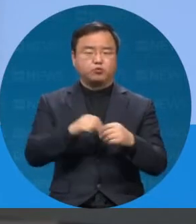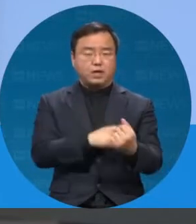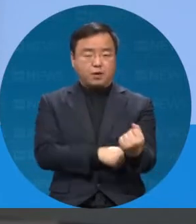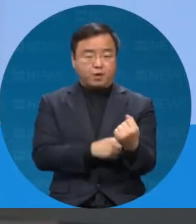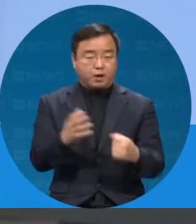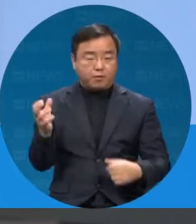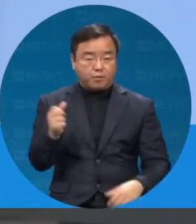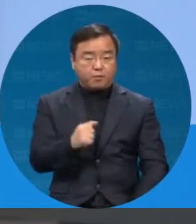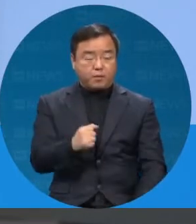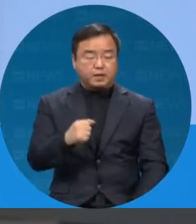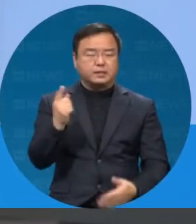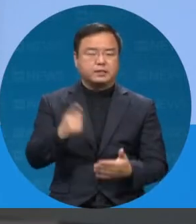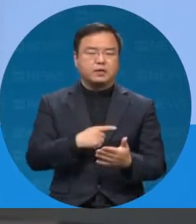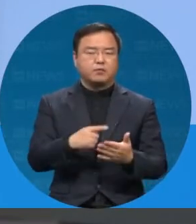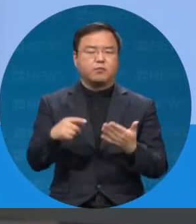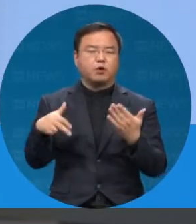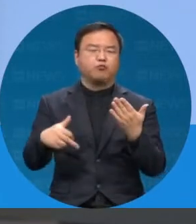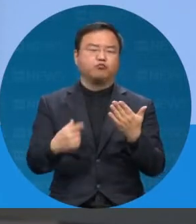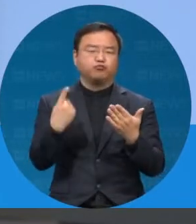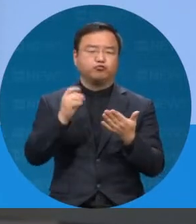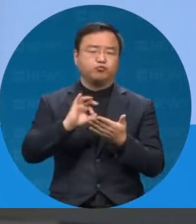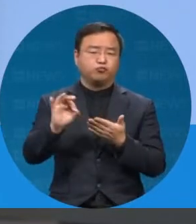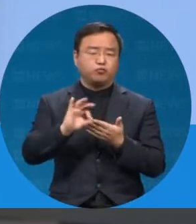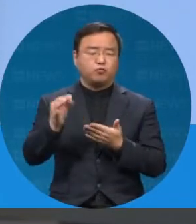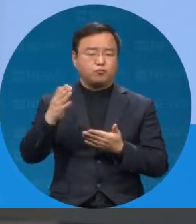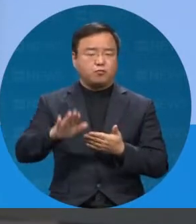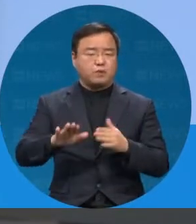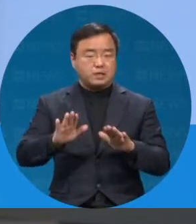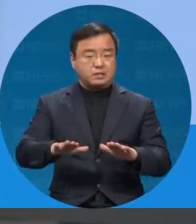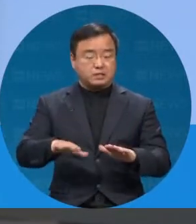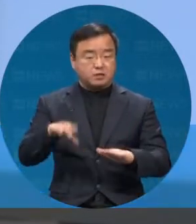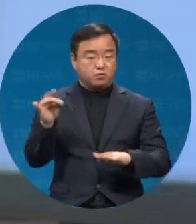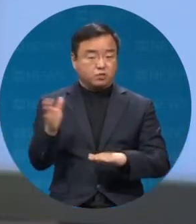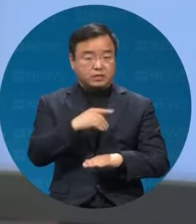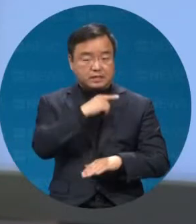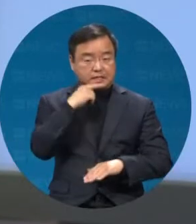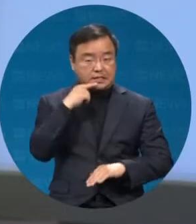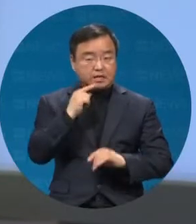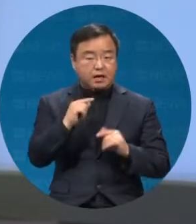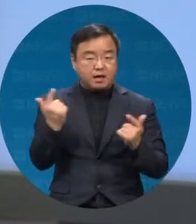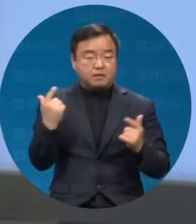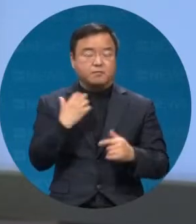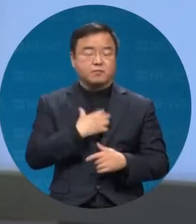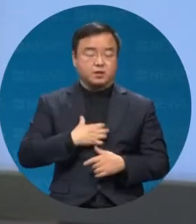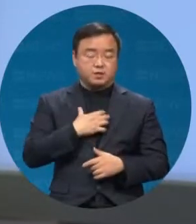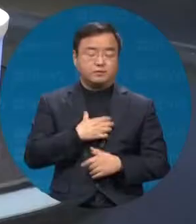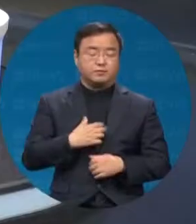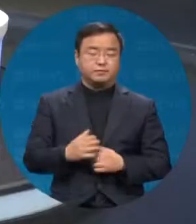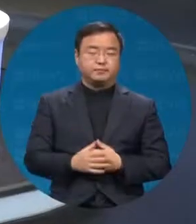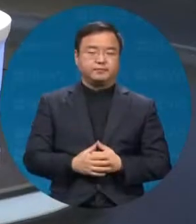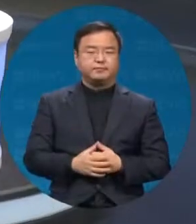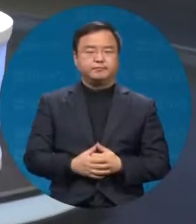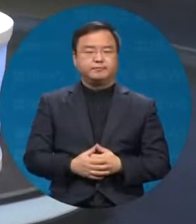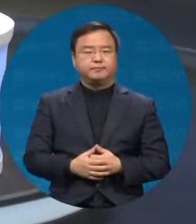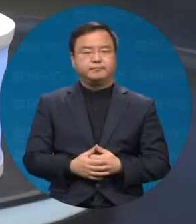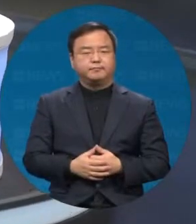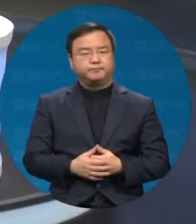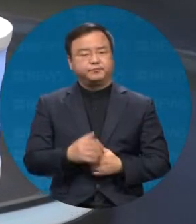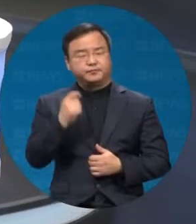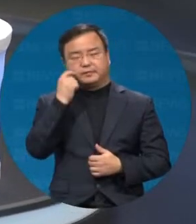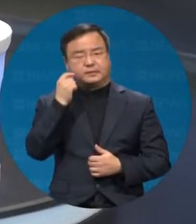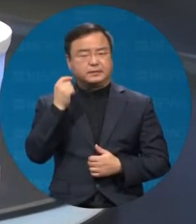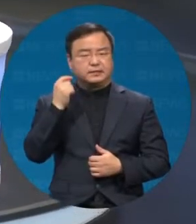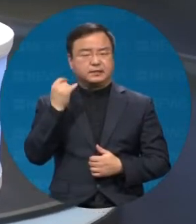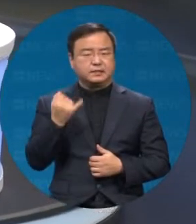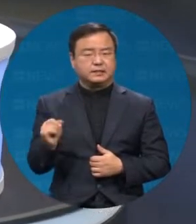구조 넘게 썼다고 하는데요 시작부터 적자가 나는 건 아닌지 우려의 목소리까지 나오고 있습니다 4 뭐 흥행 참패는 뭐 우리나라를